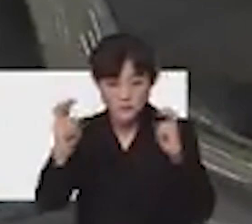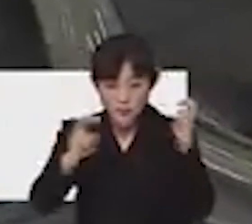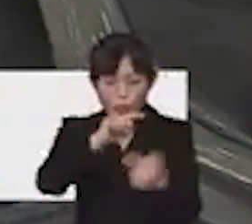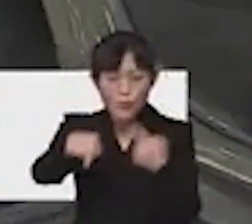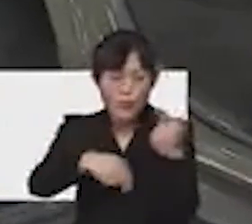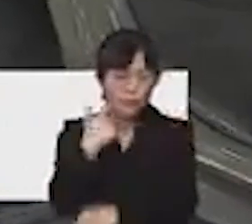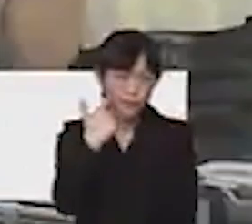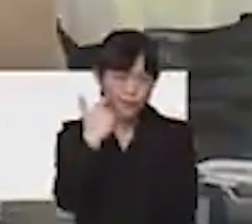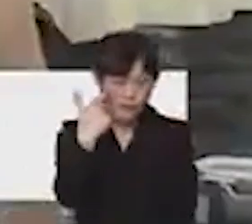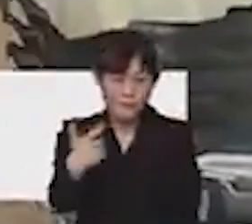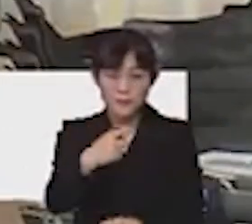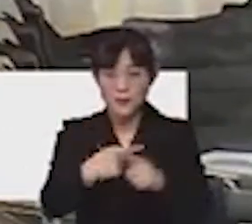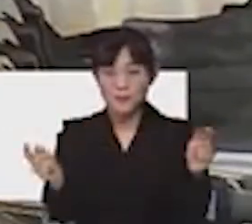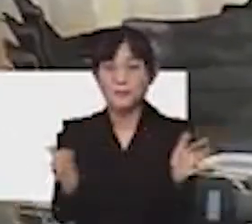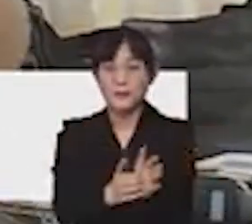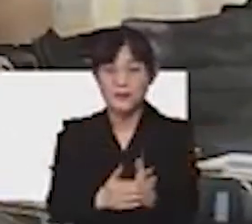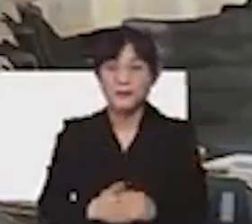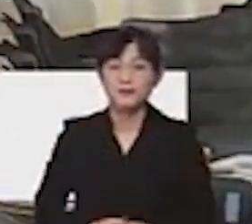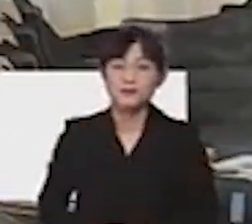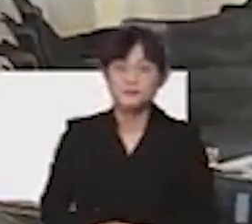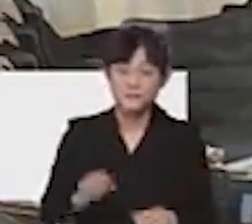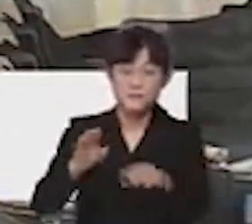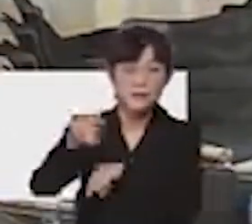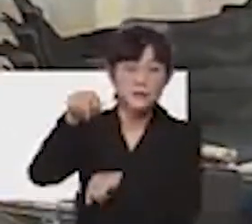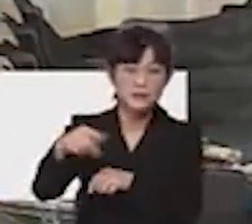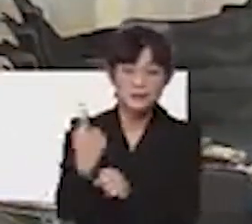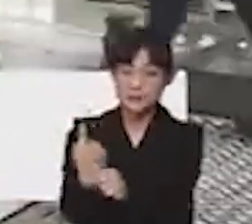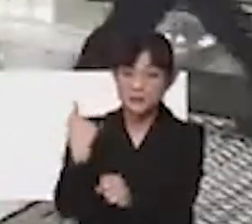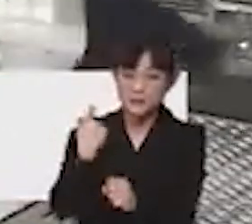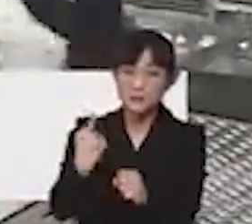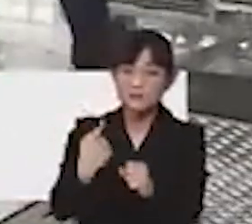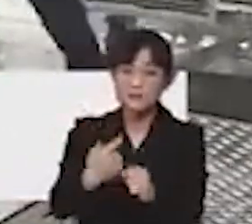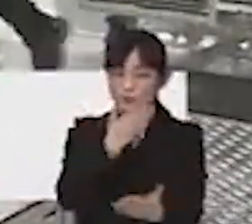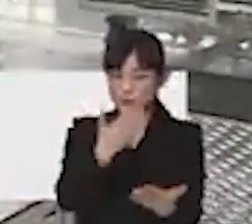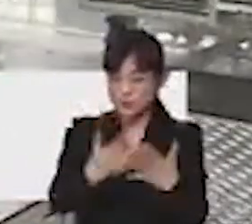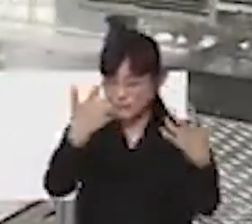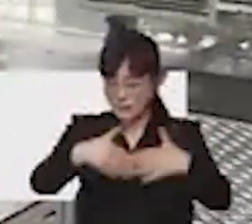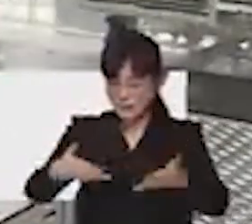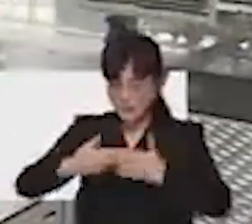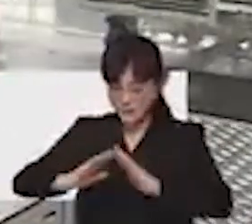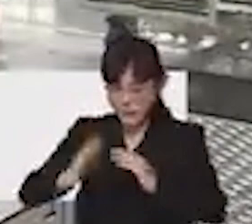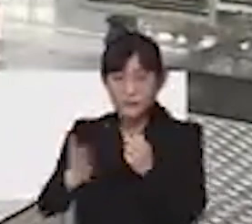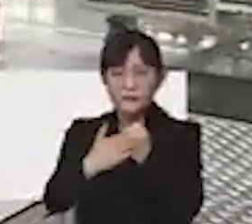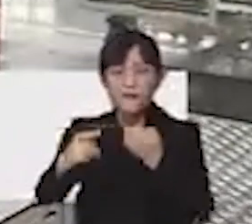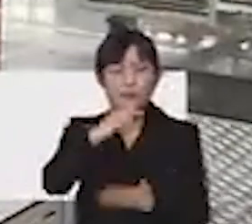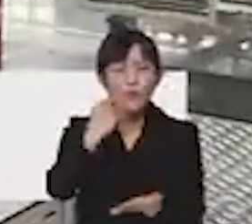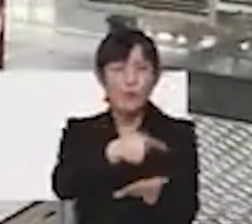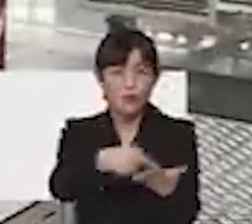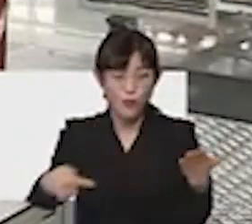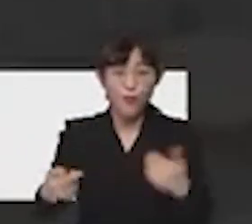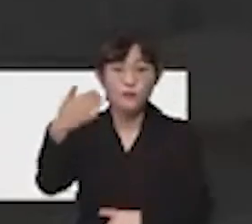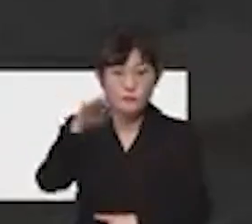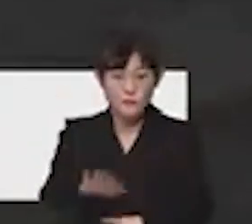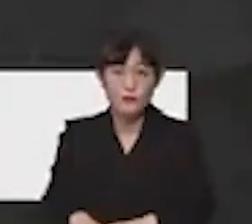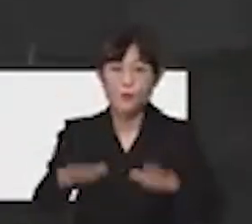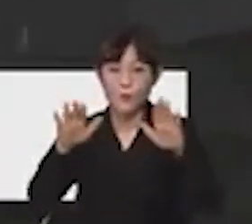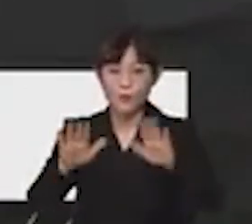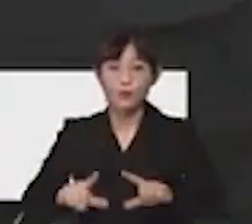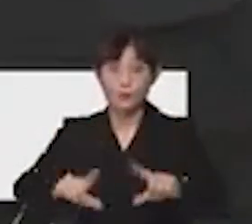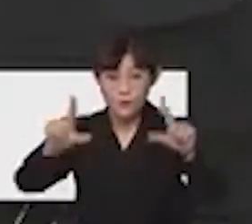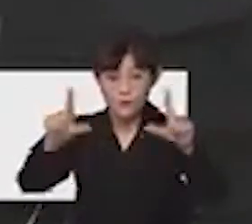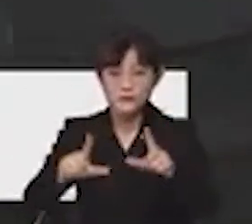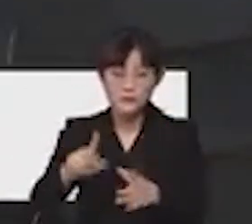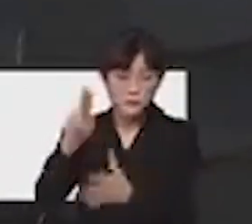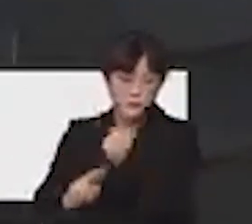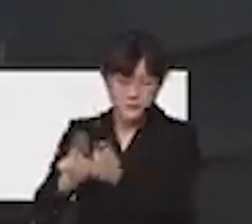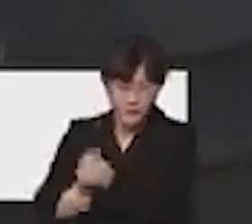확인했다고 평가했습니다. GGM은 전년도엔 주요 설비 신설 등 생산 준비 탓에 당기 순손실이 발생했지만